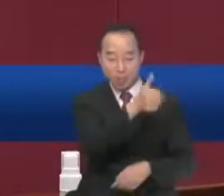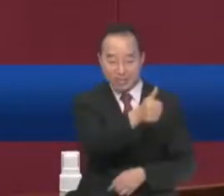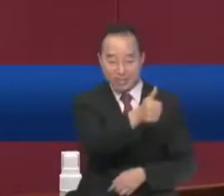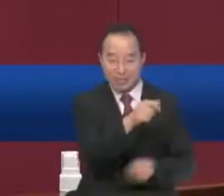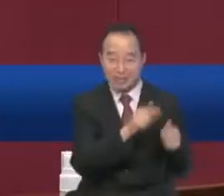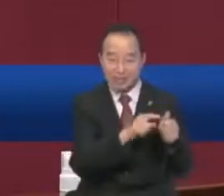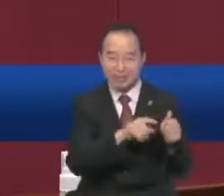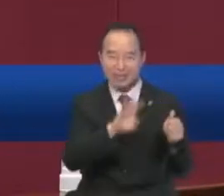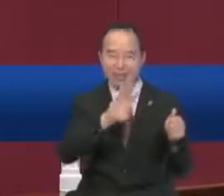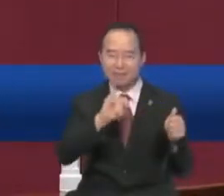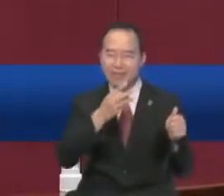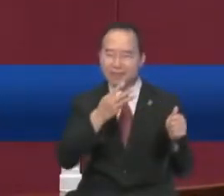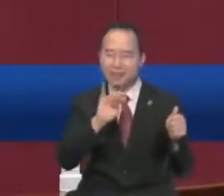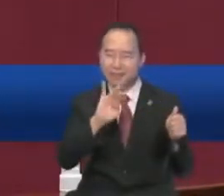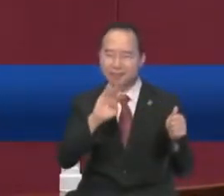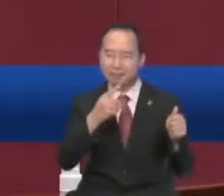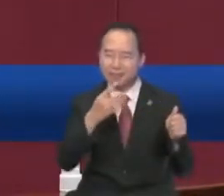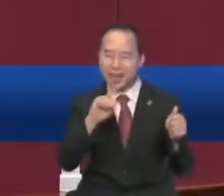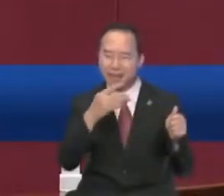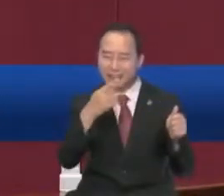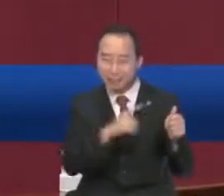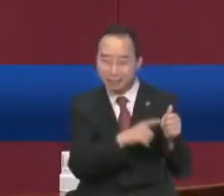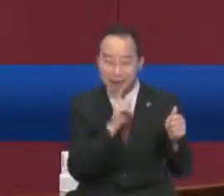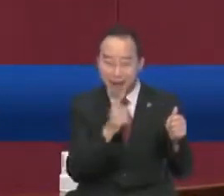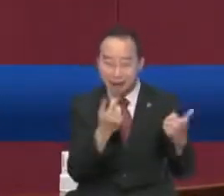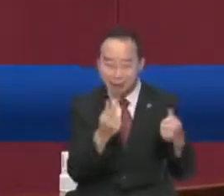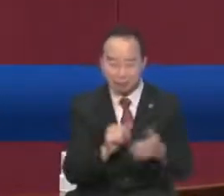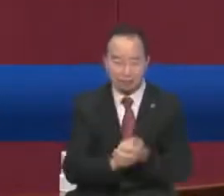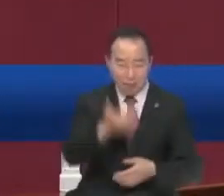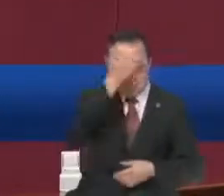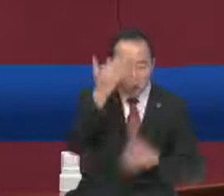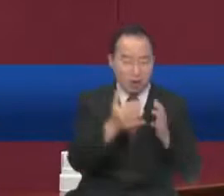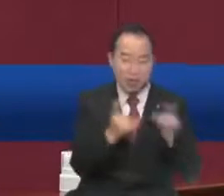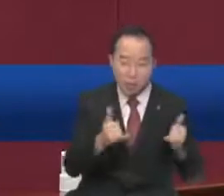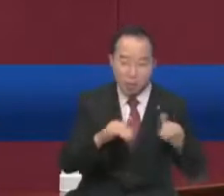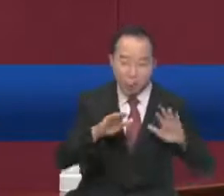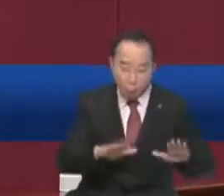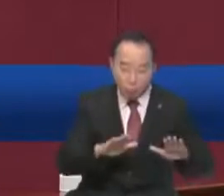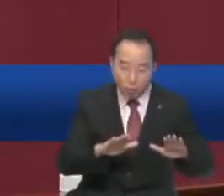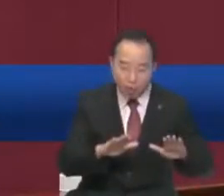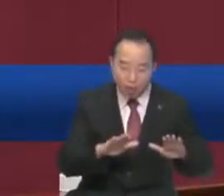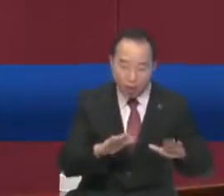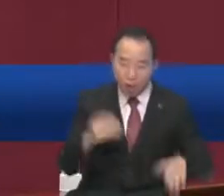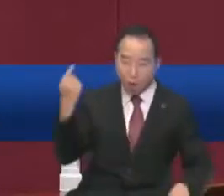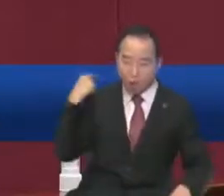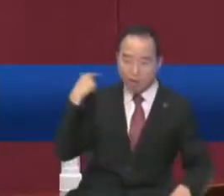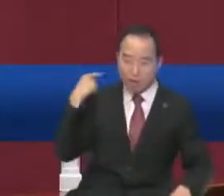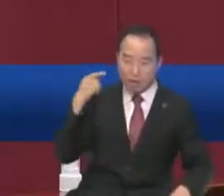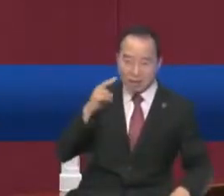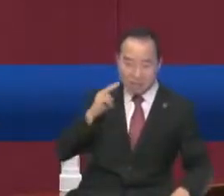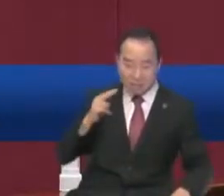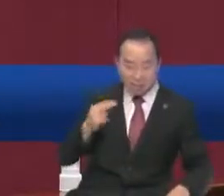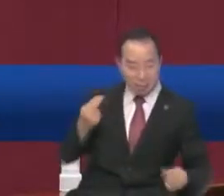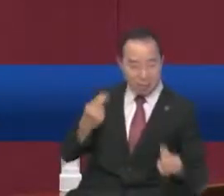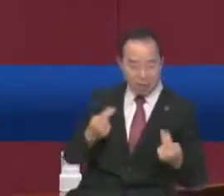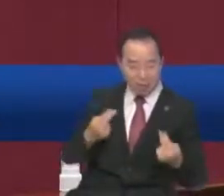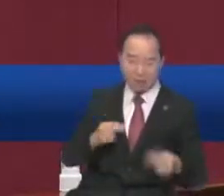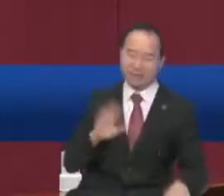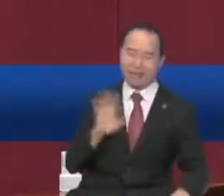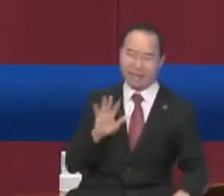브란트가 갈파했듯이 청년들은 오늘의 현실과 어제의 비참함을 비교하지 않습니다.